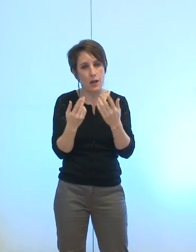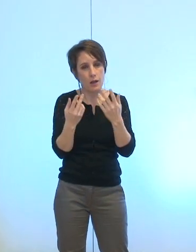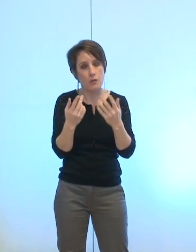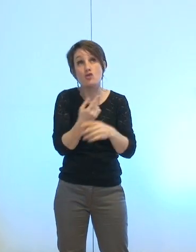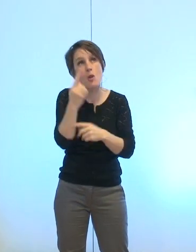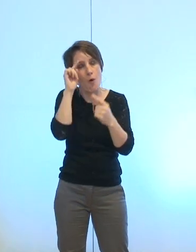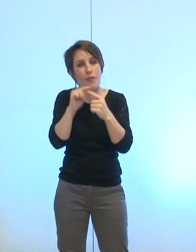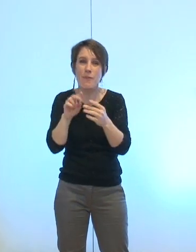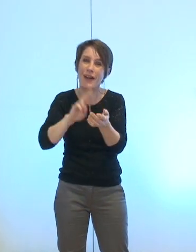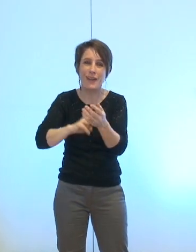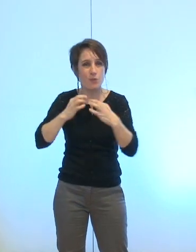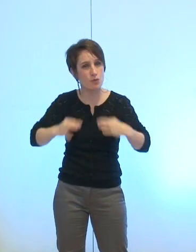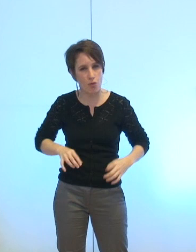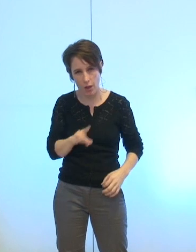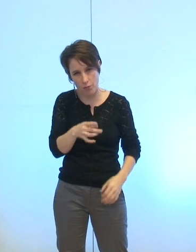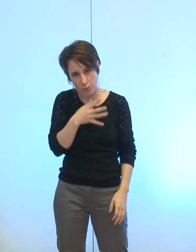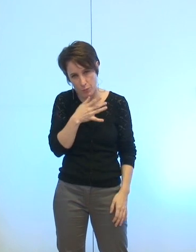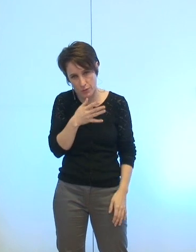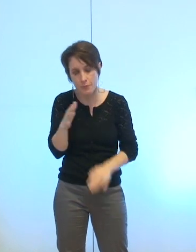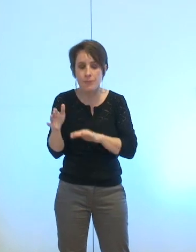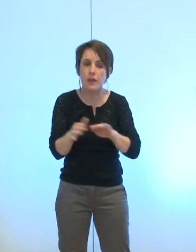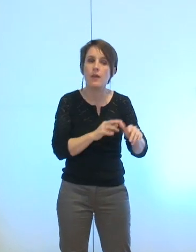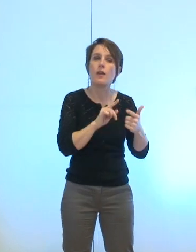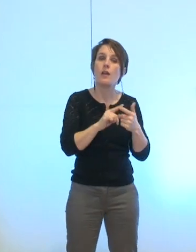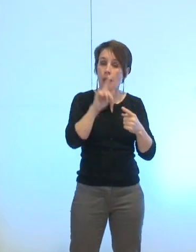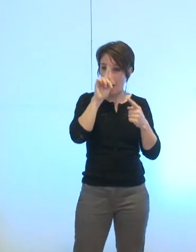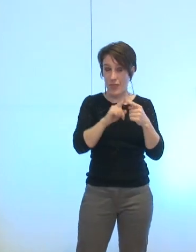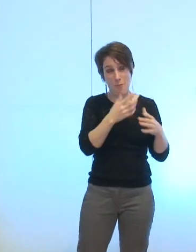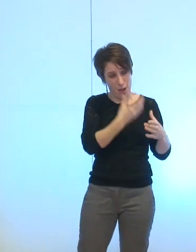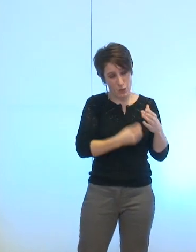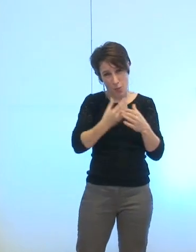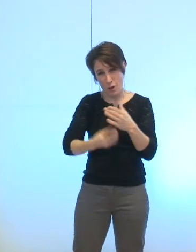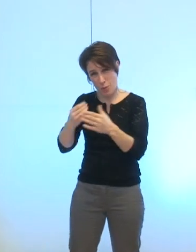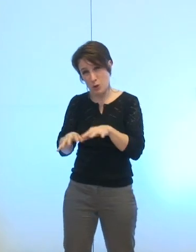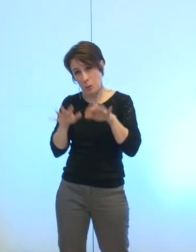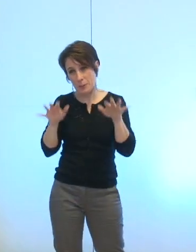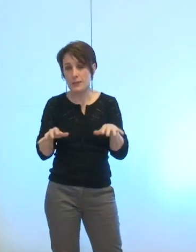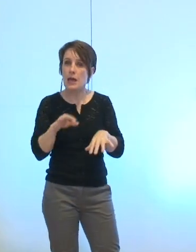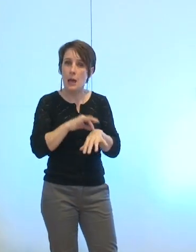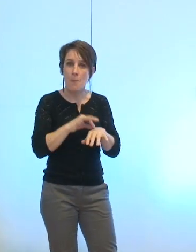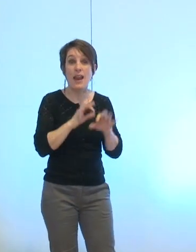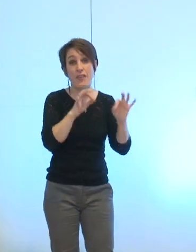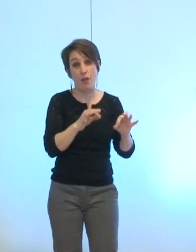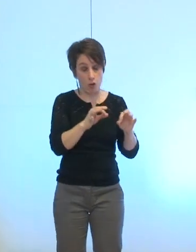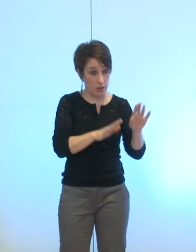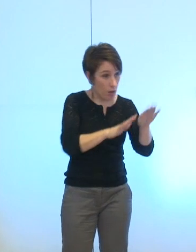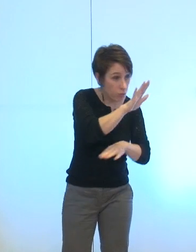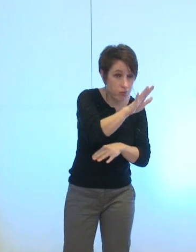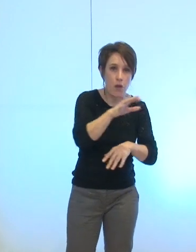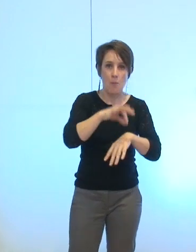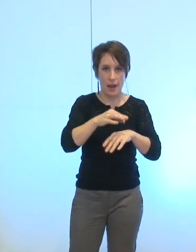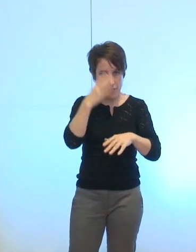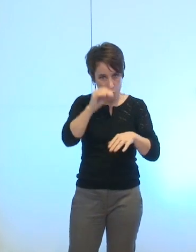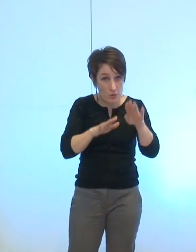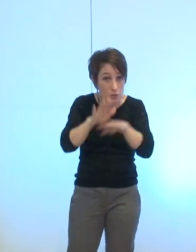scolaires la question de l'absentéisme effectivement avec une augmentation des maladies ordinaires des maladies professionnelles